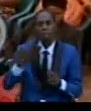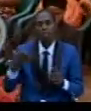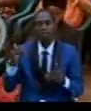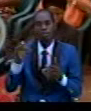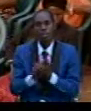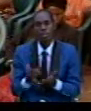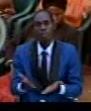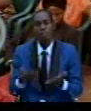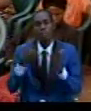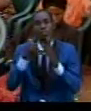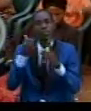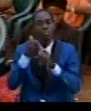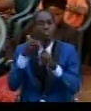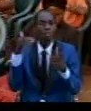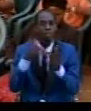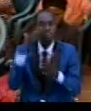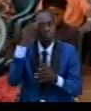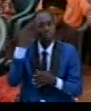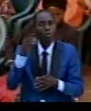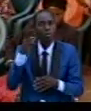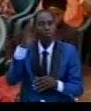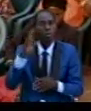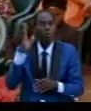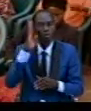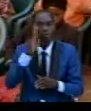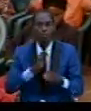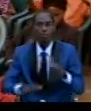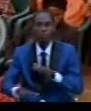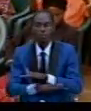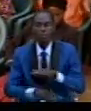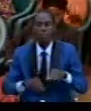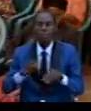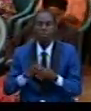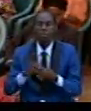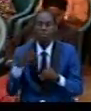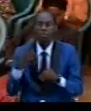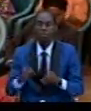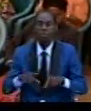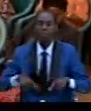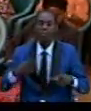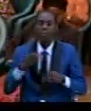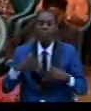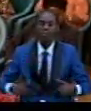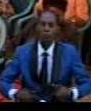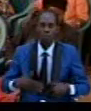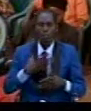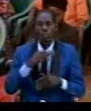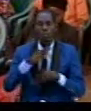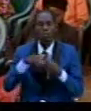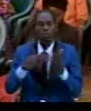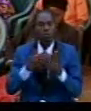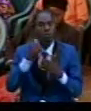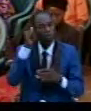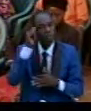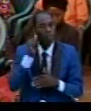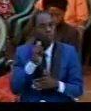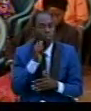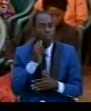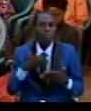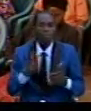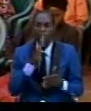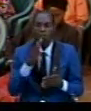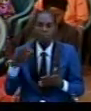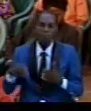of God would be abased in the life of the children, of the youth and of all adults. Qu'ils soient renversés maintenant. Let them be cast down now.